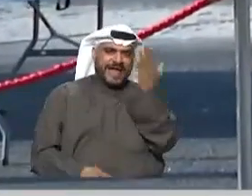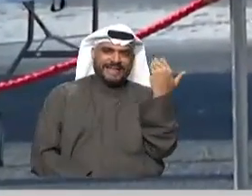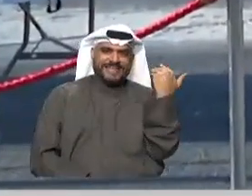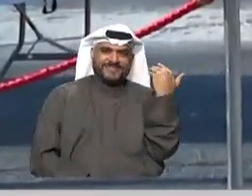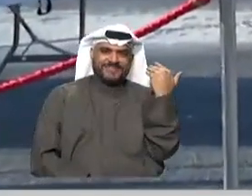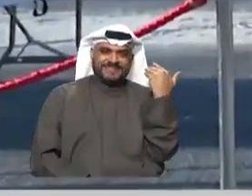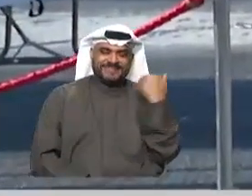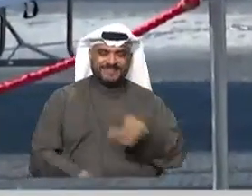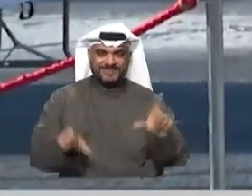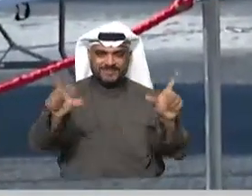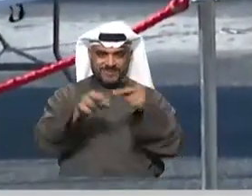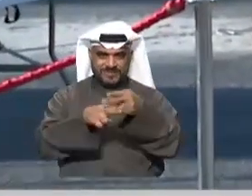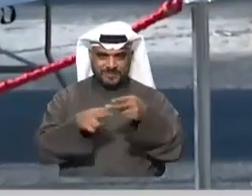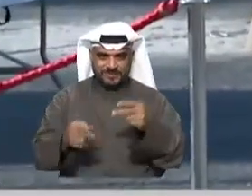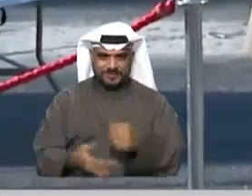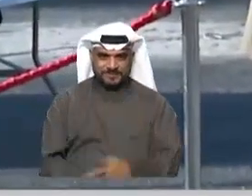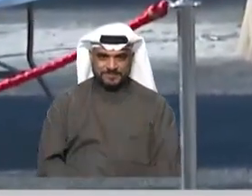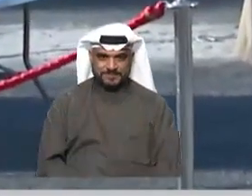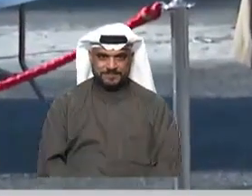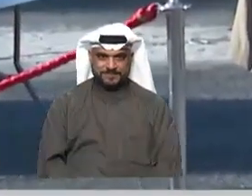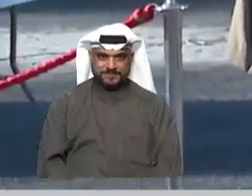عائشه احمد تلفزيون دوله الكويت